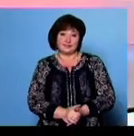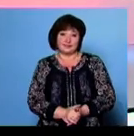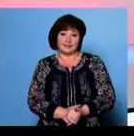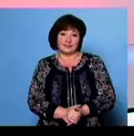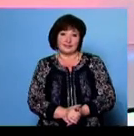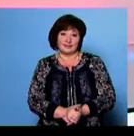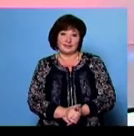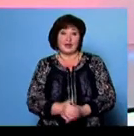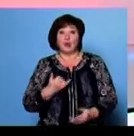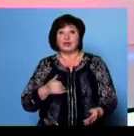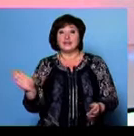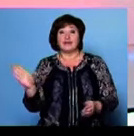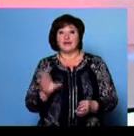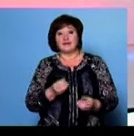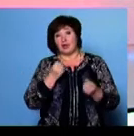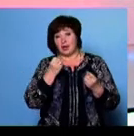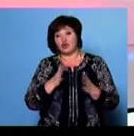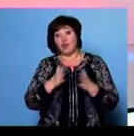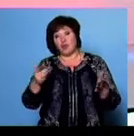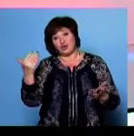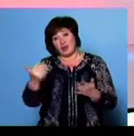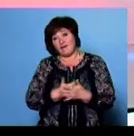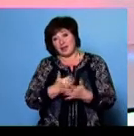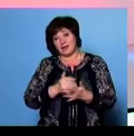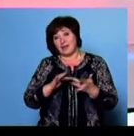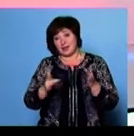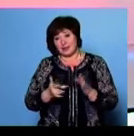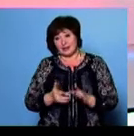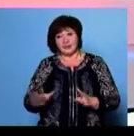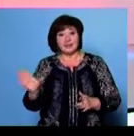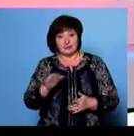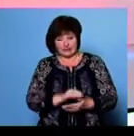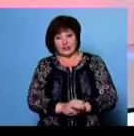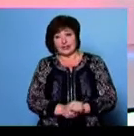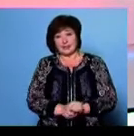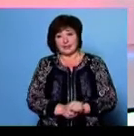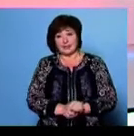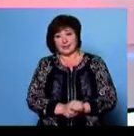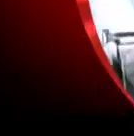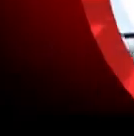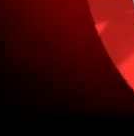И на этом все. Еще больше новостей на нашем сайте myudmurtia.ru. До встречи.